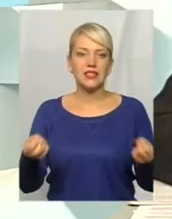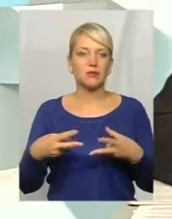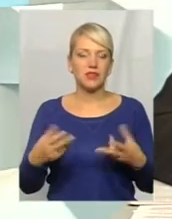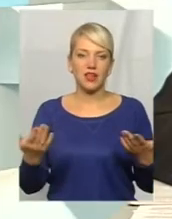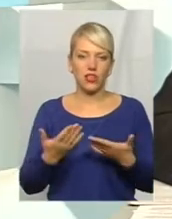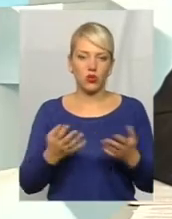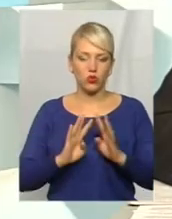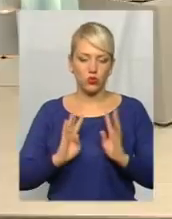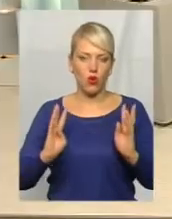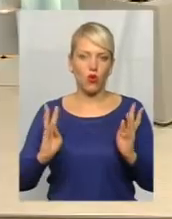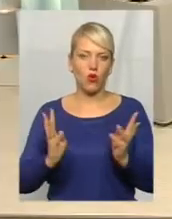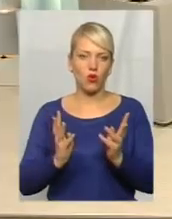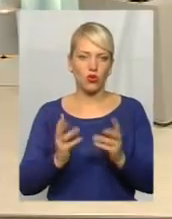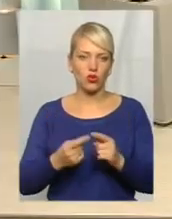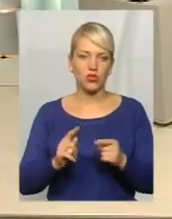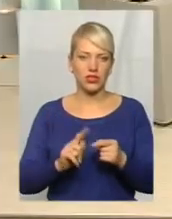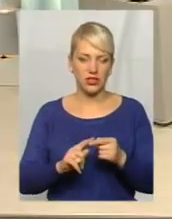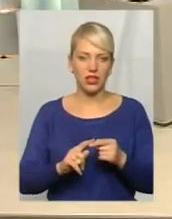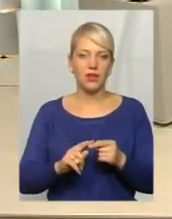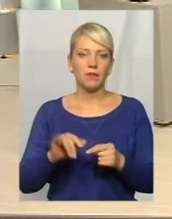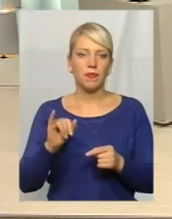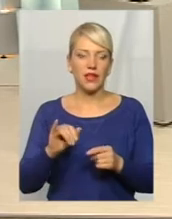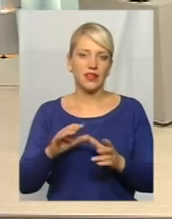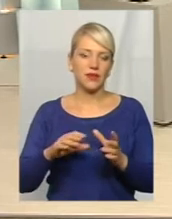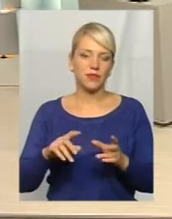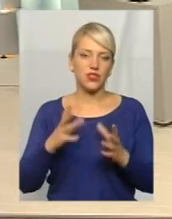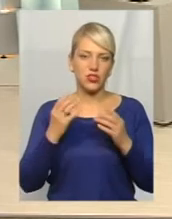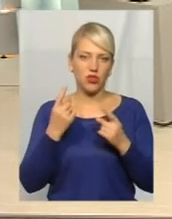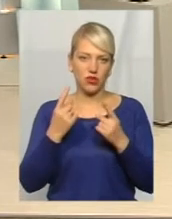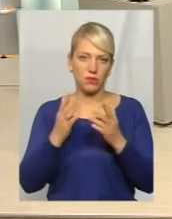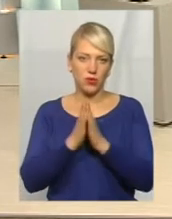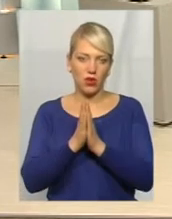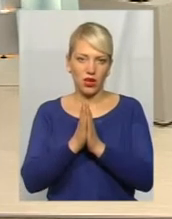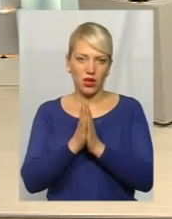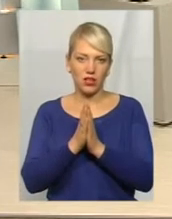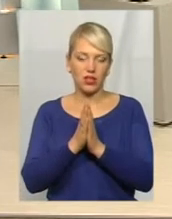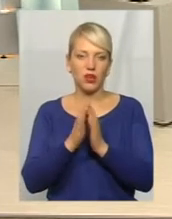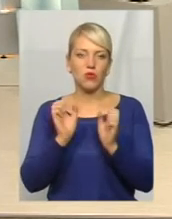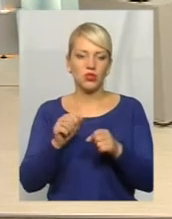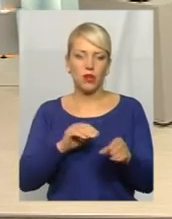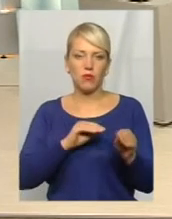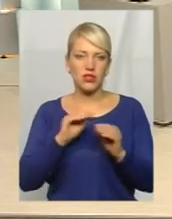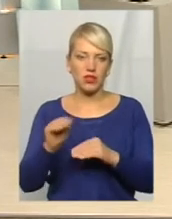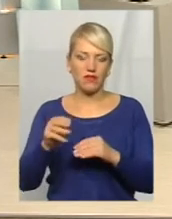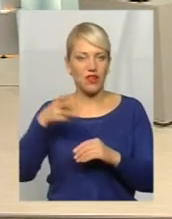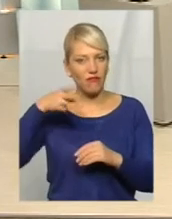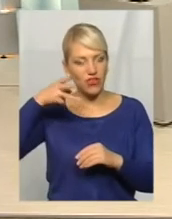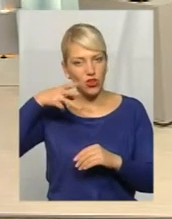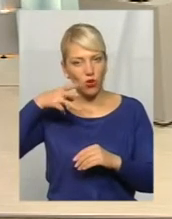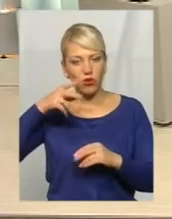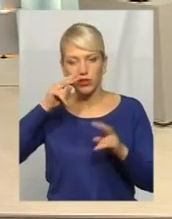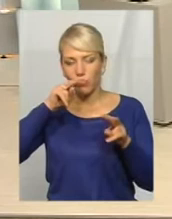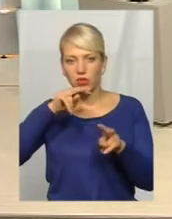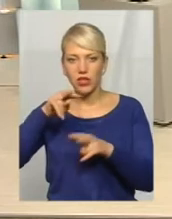якусь цю огорожу, устройство, так? І ще велике прохання. Ну, можливо, поставити якісь відеоспостереження, щоб ви